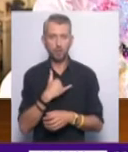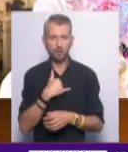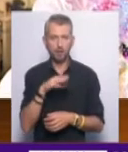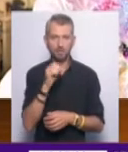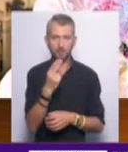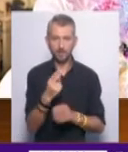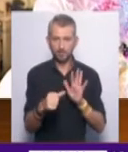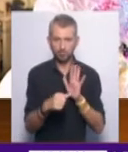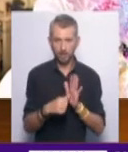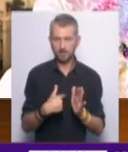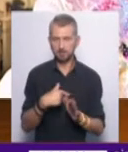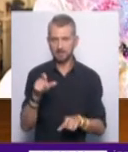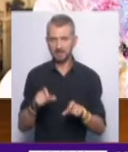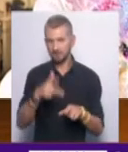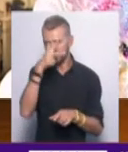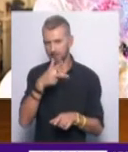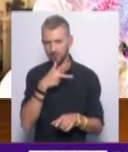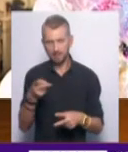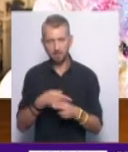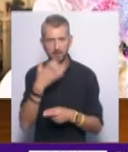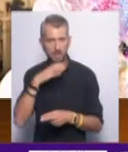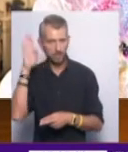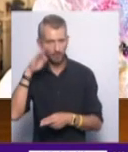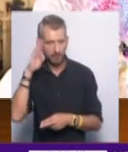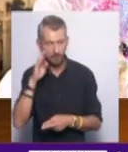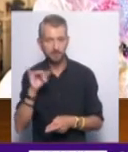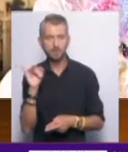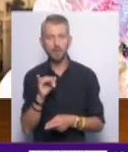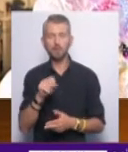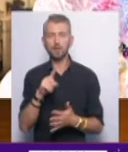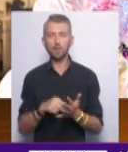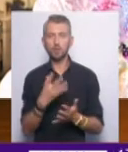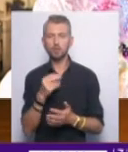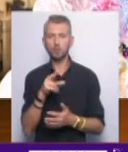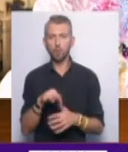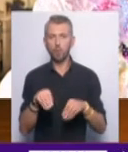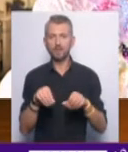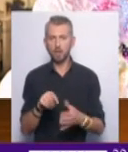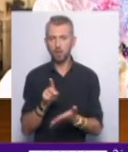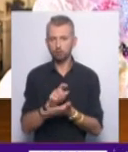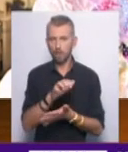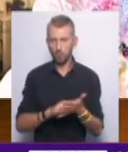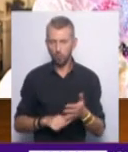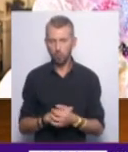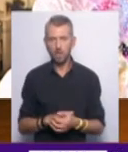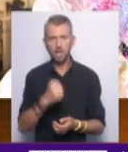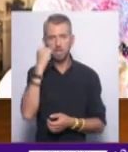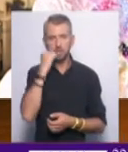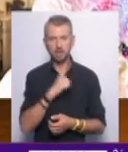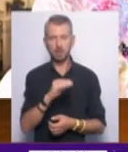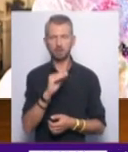і ми сидимо 3 місяці без гарячої води. І питання ще по земельному налогу. Старе